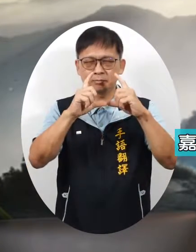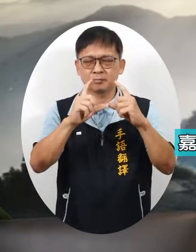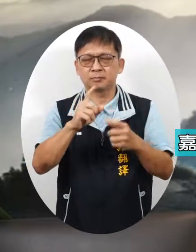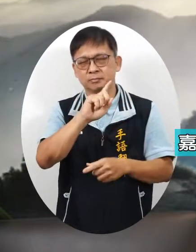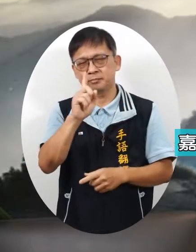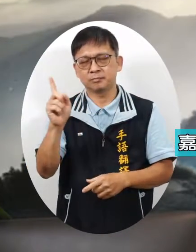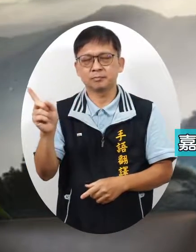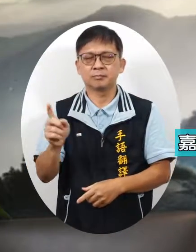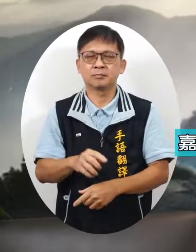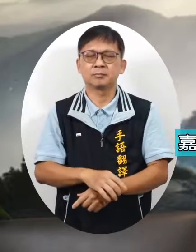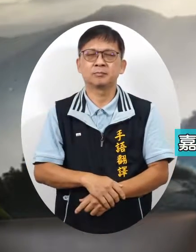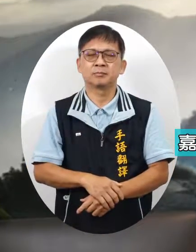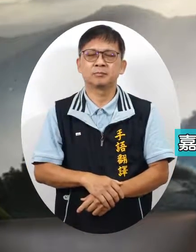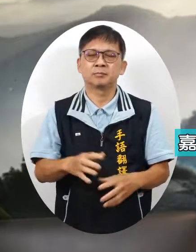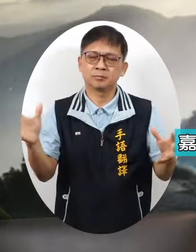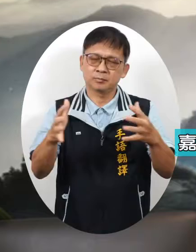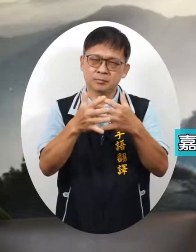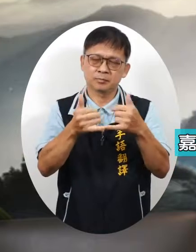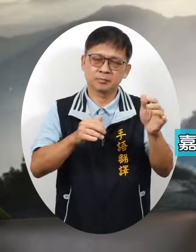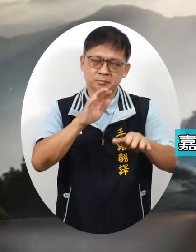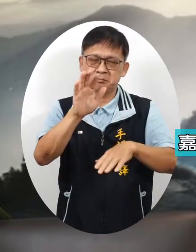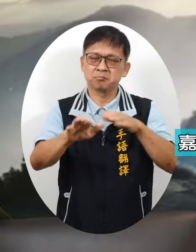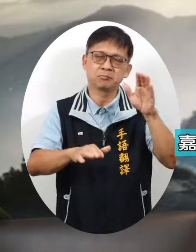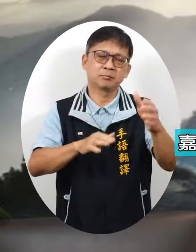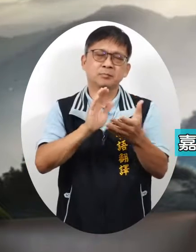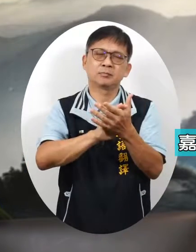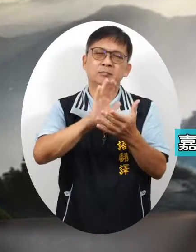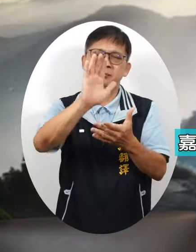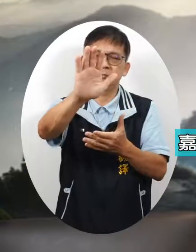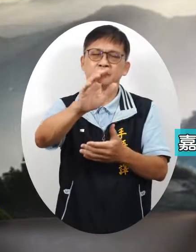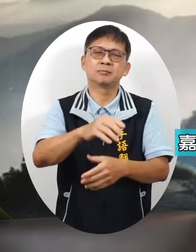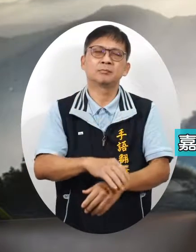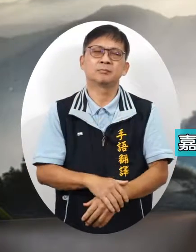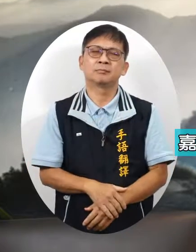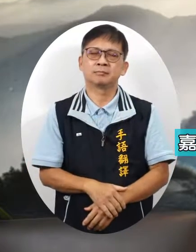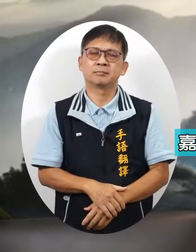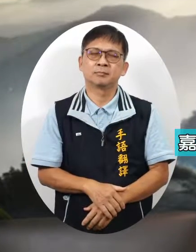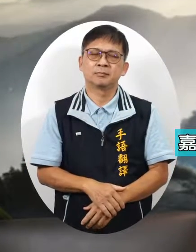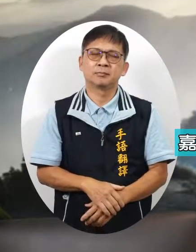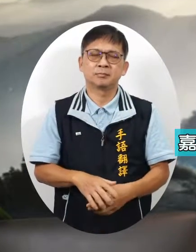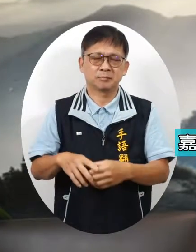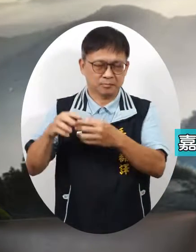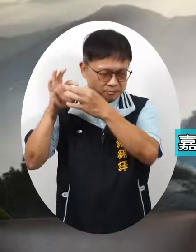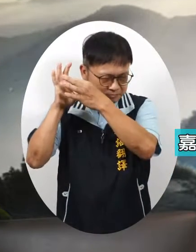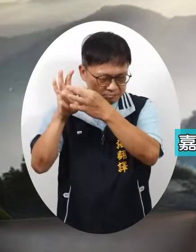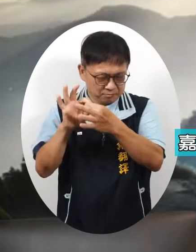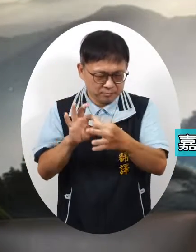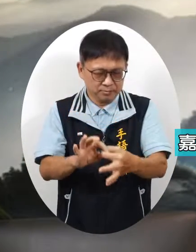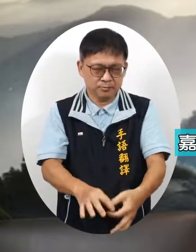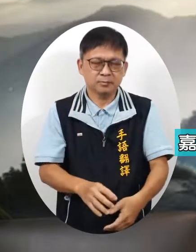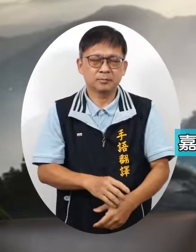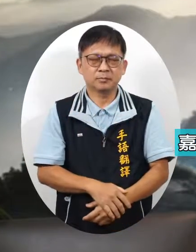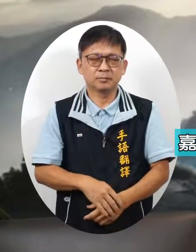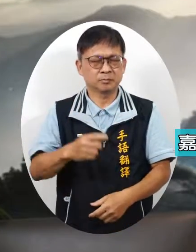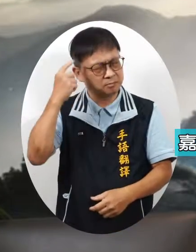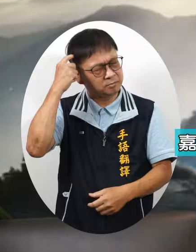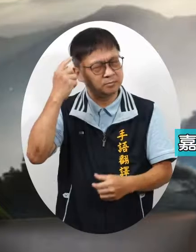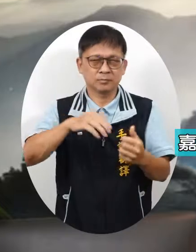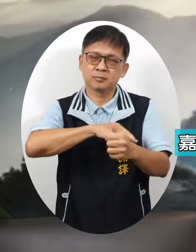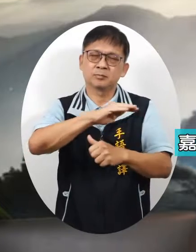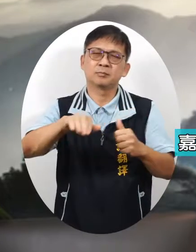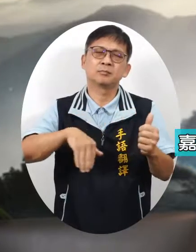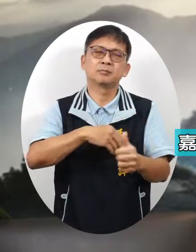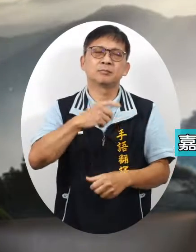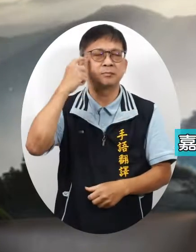答案。所以我们希望所有的同学在迈向未来的挑战的同时，要不断的学习，不断